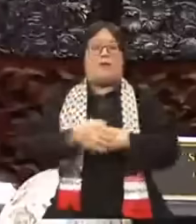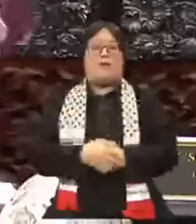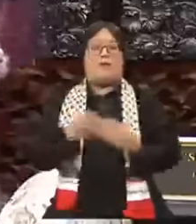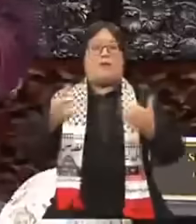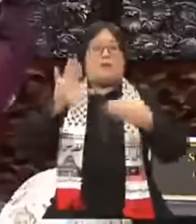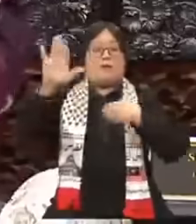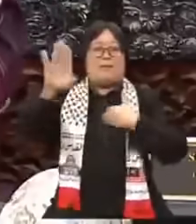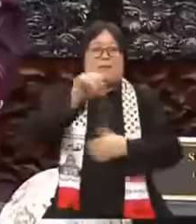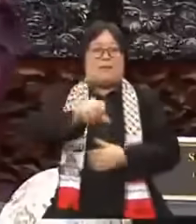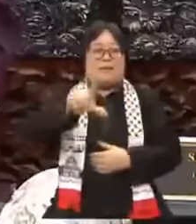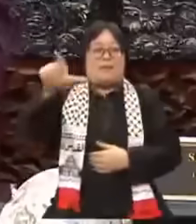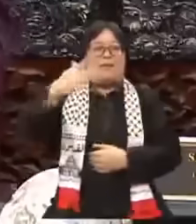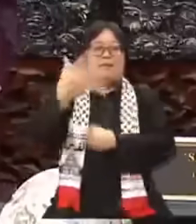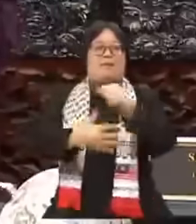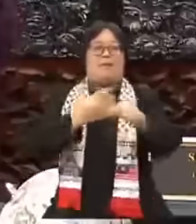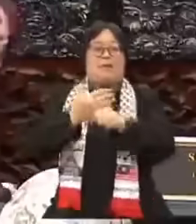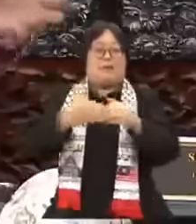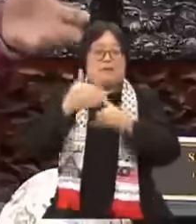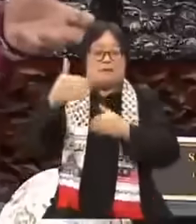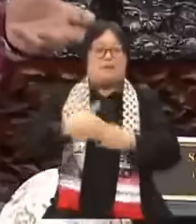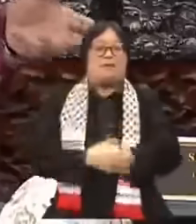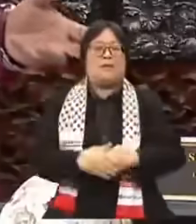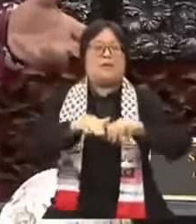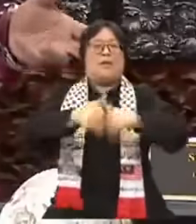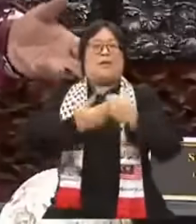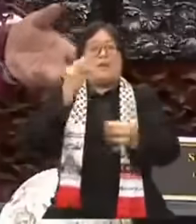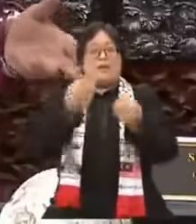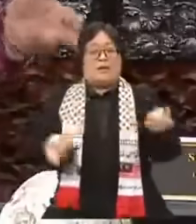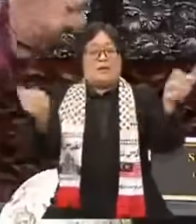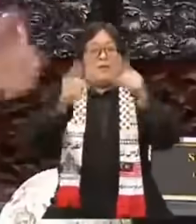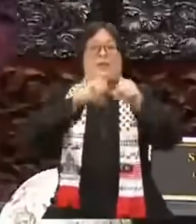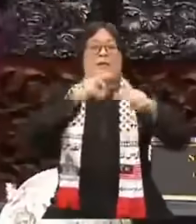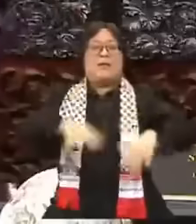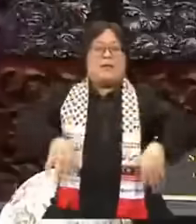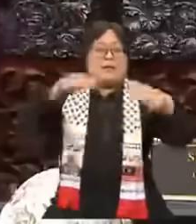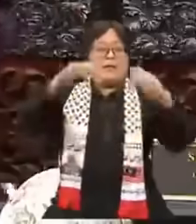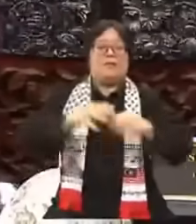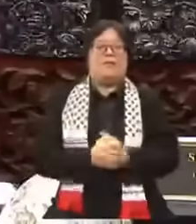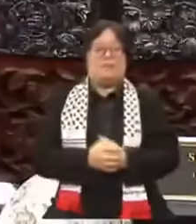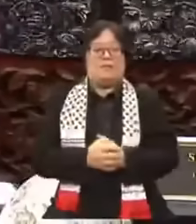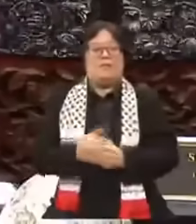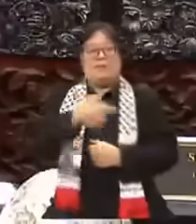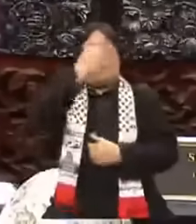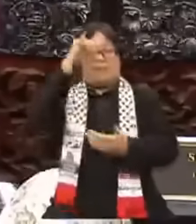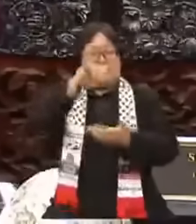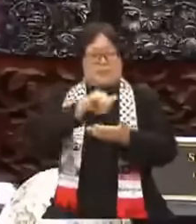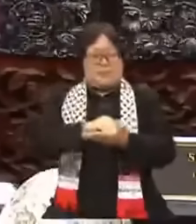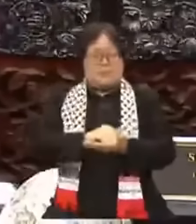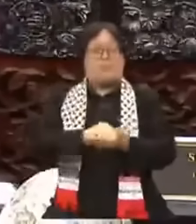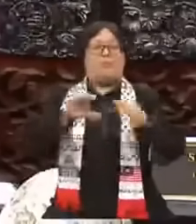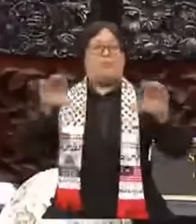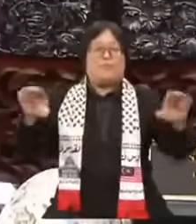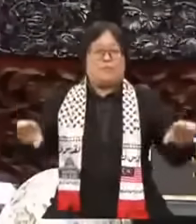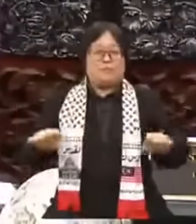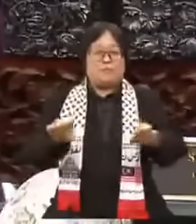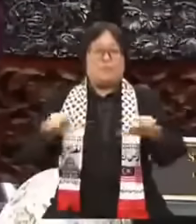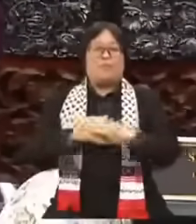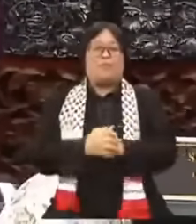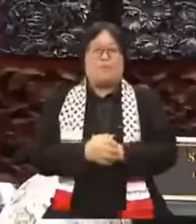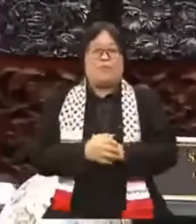jamin SSL 5 tahun lagi Bagaimana kalau berlaku banjir kilat dan sebagainya sebab itu kita buat